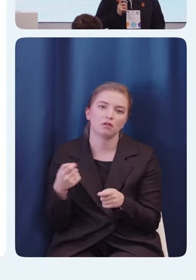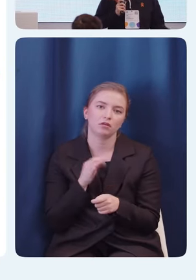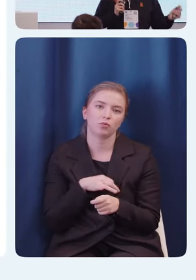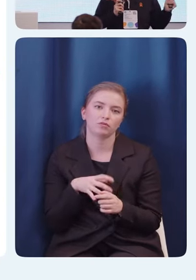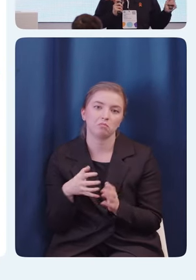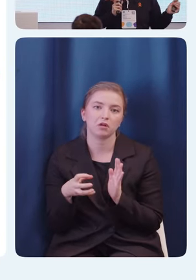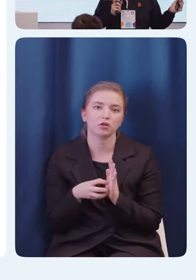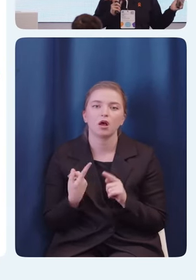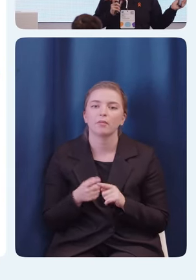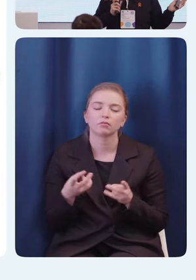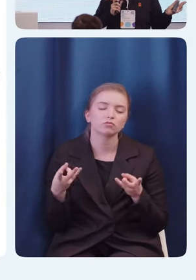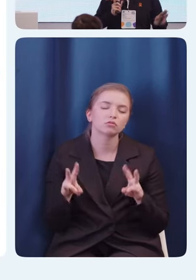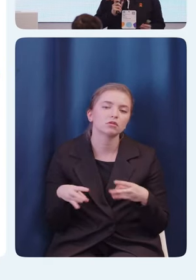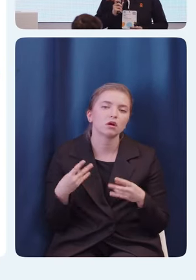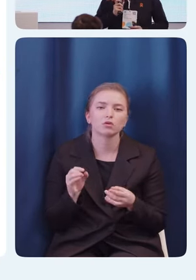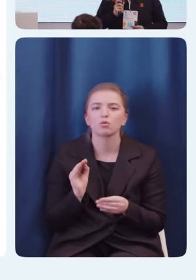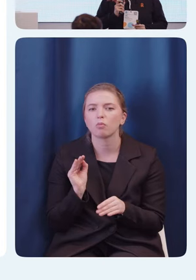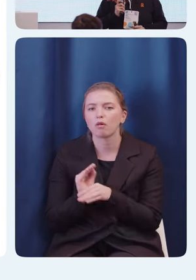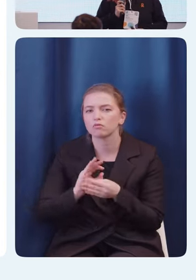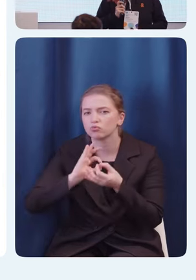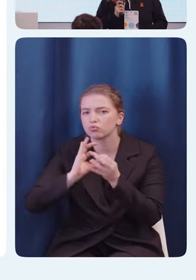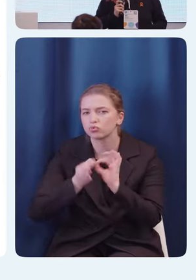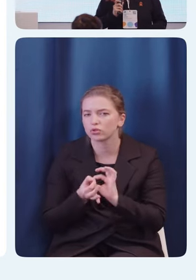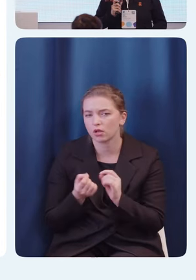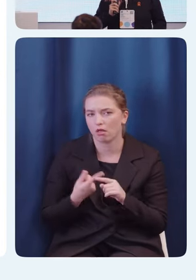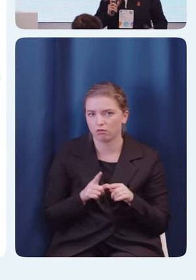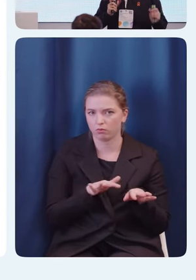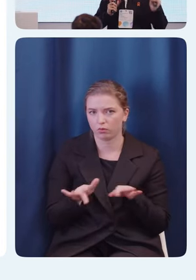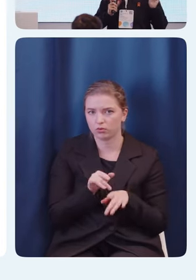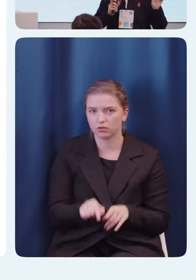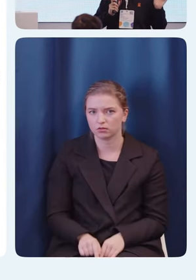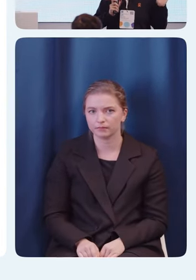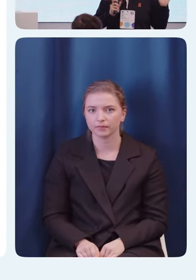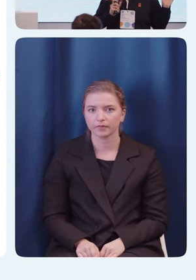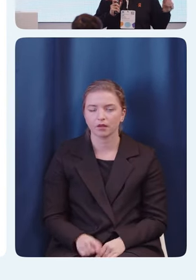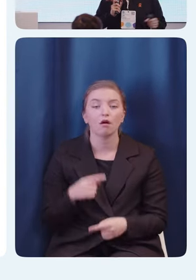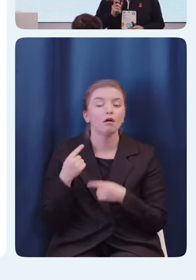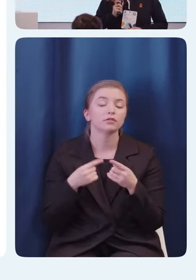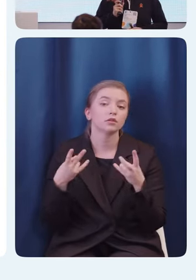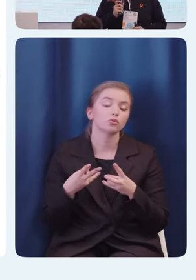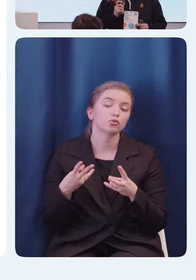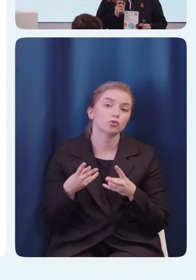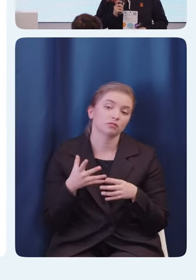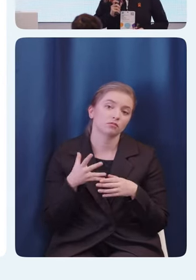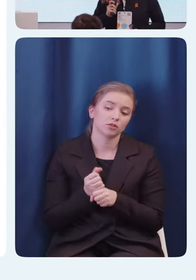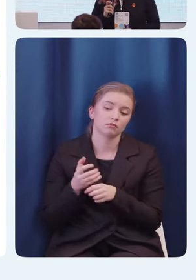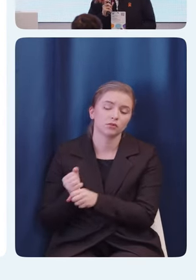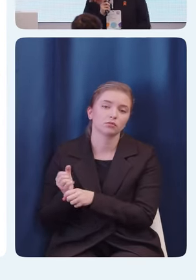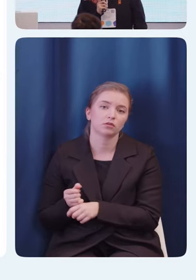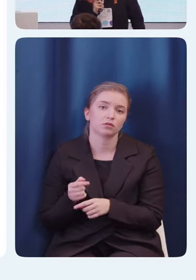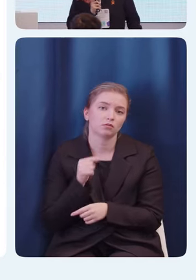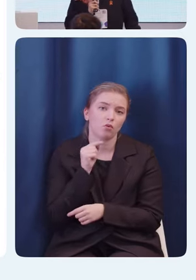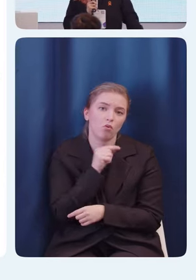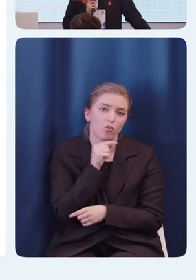надо дополнительно усложнять этот процесс, и всегда надо оставаться максимально краткими. Не